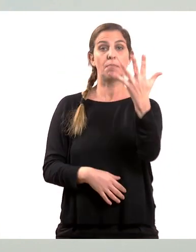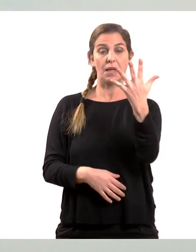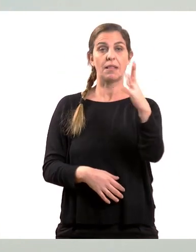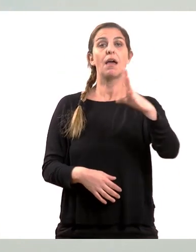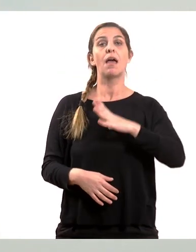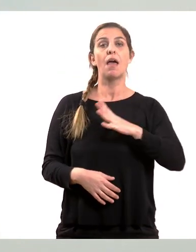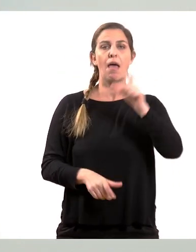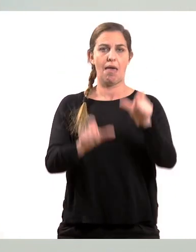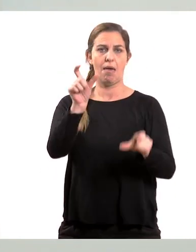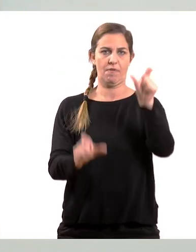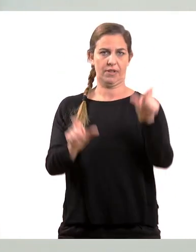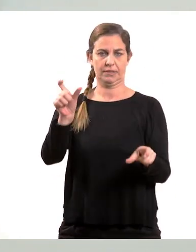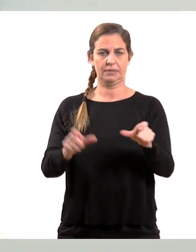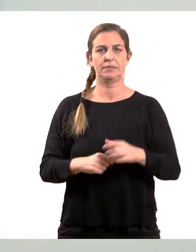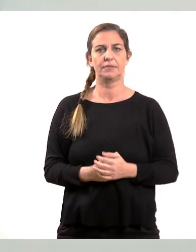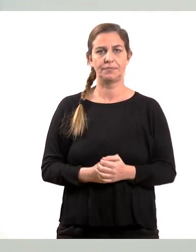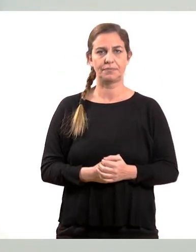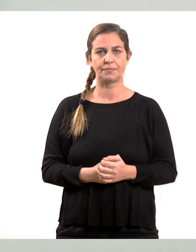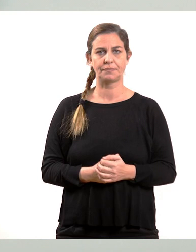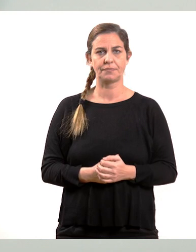865 επιβάτες.